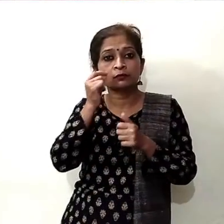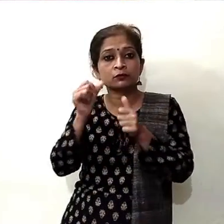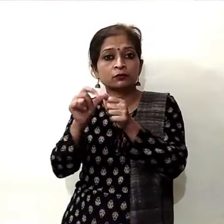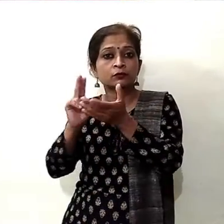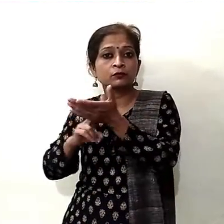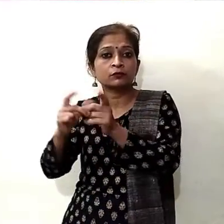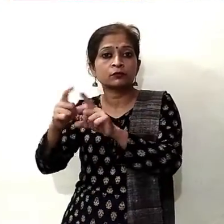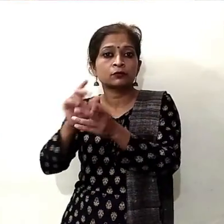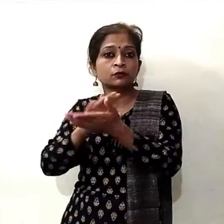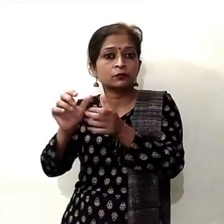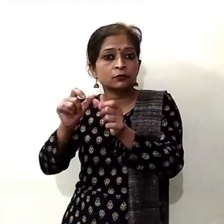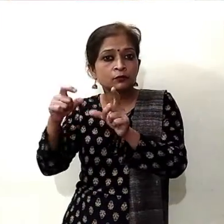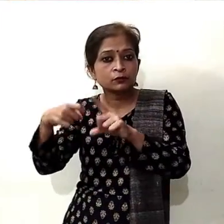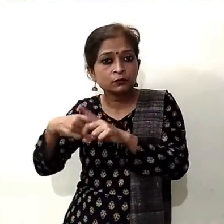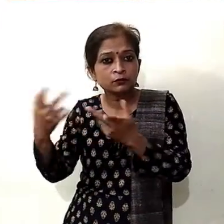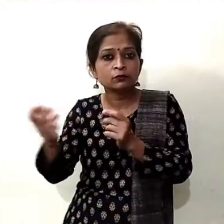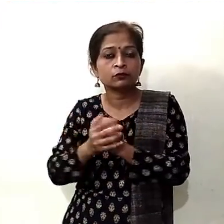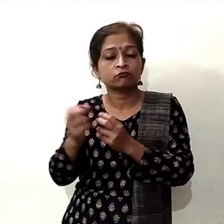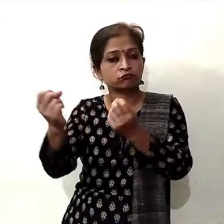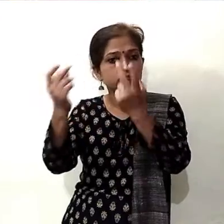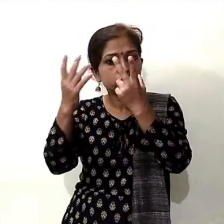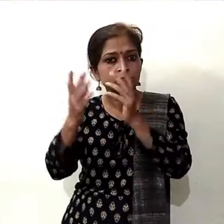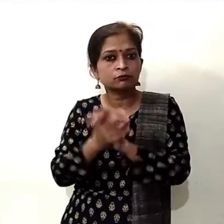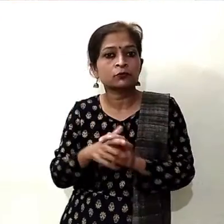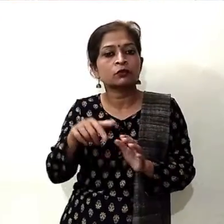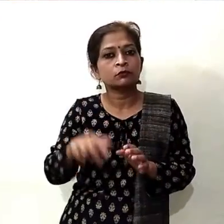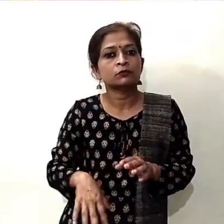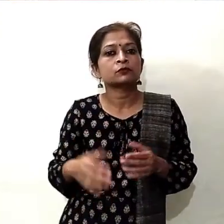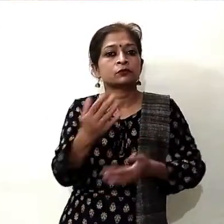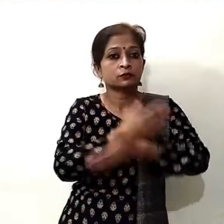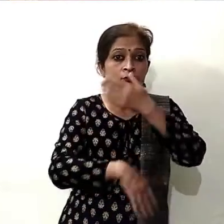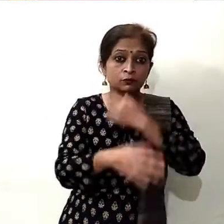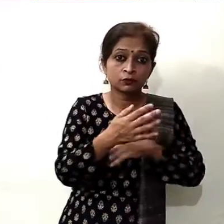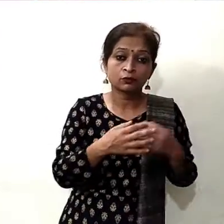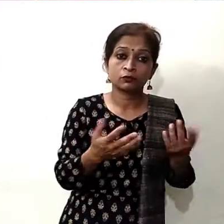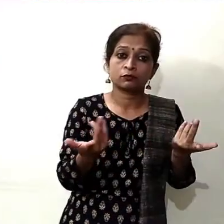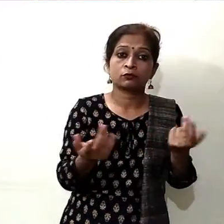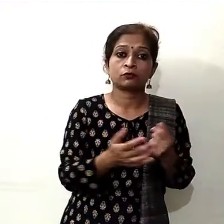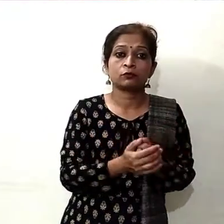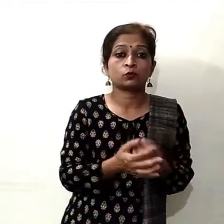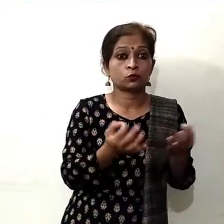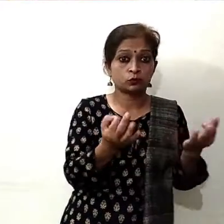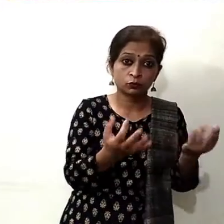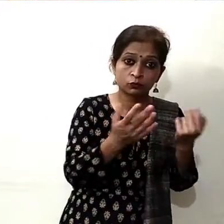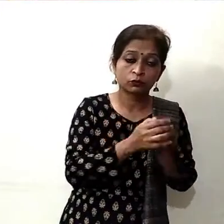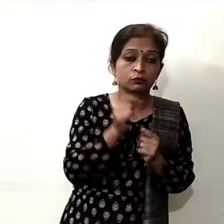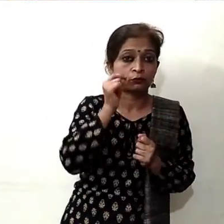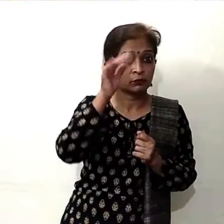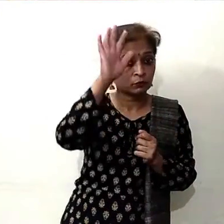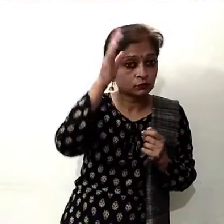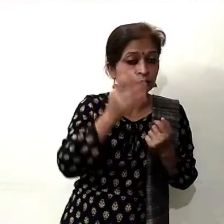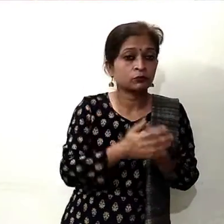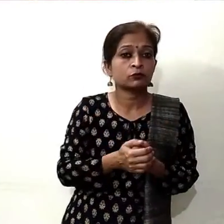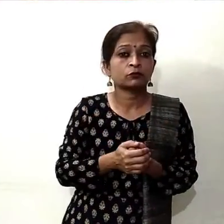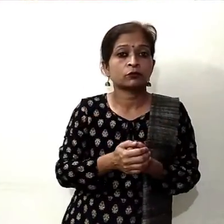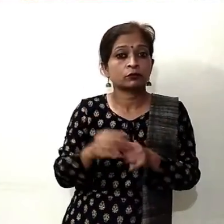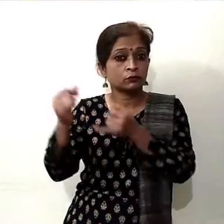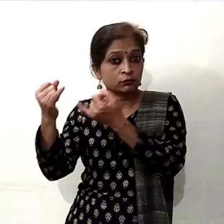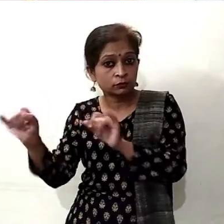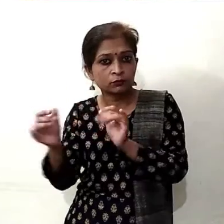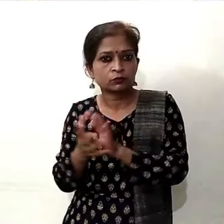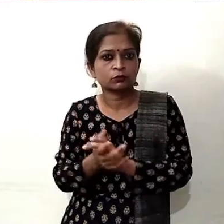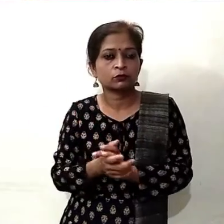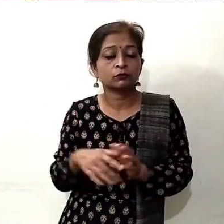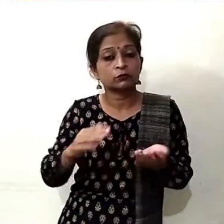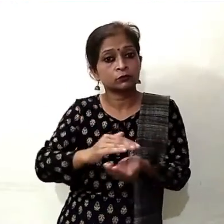हैं कि एक दिव्यांग योगी भी होता है, राजा भी होता है, योग भ्रष्ट भी होता है, जी। लालन पालन का भी उस पर